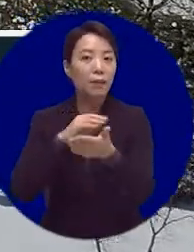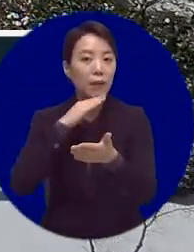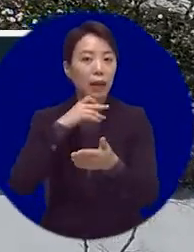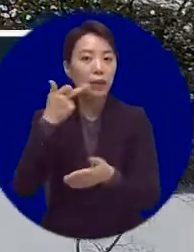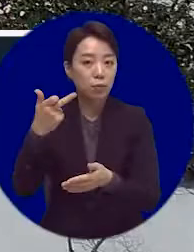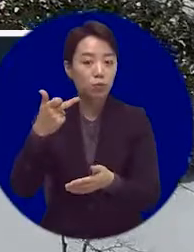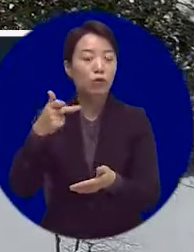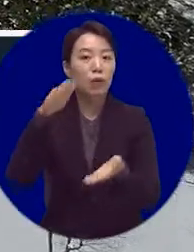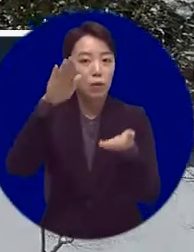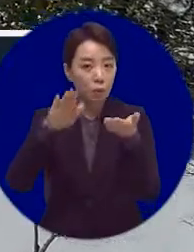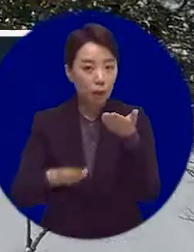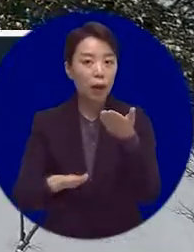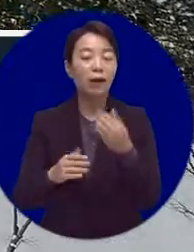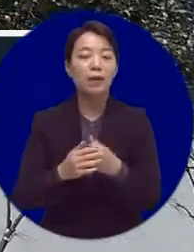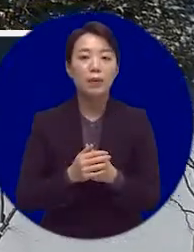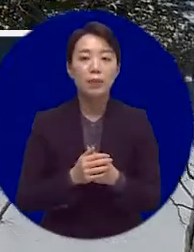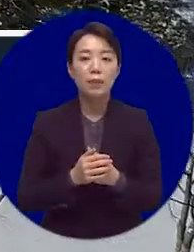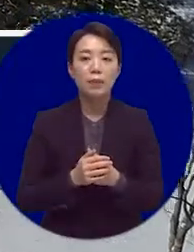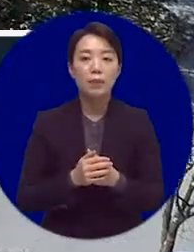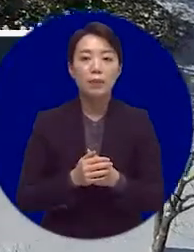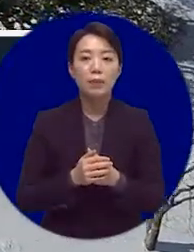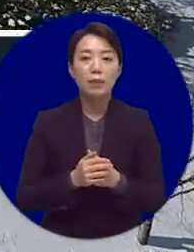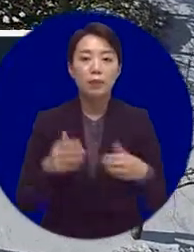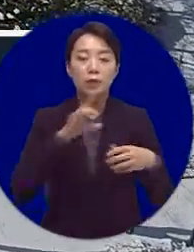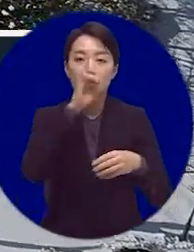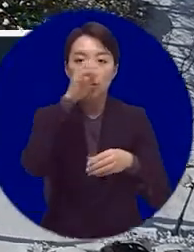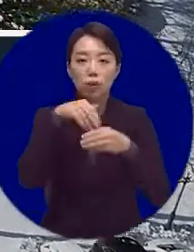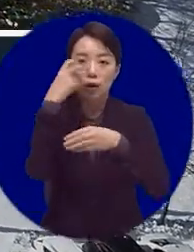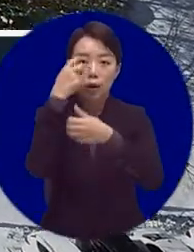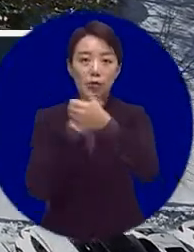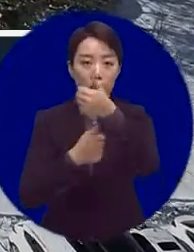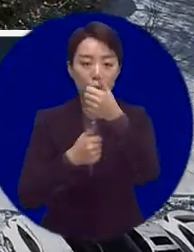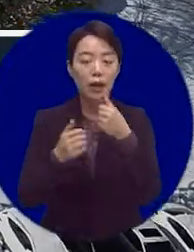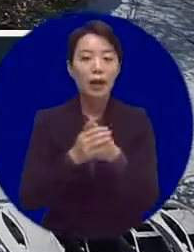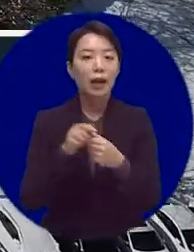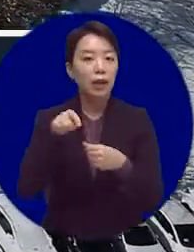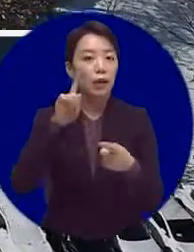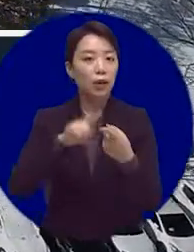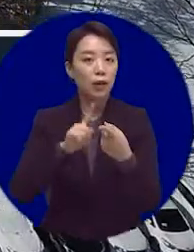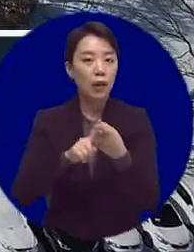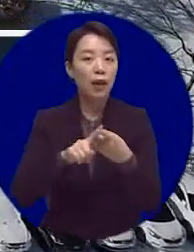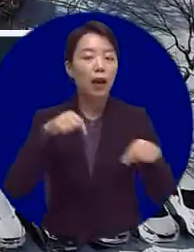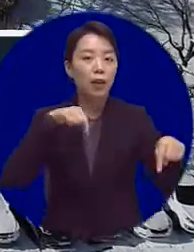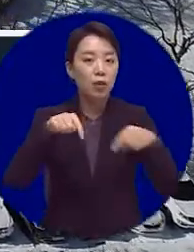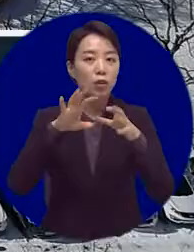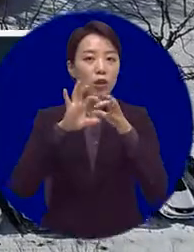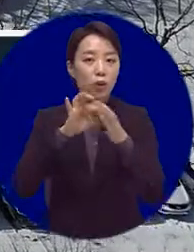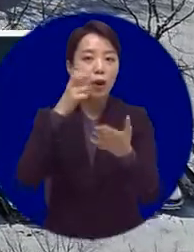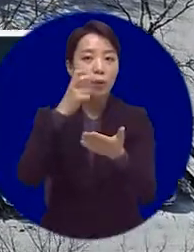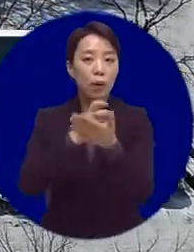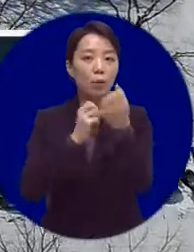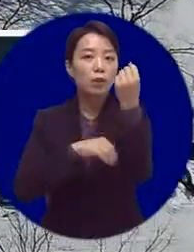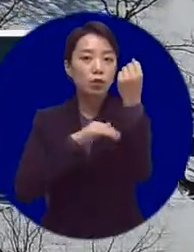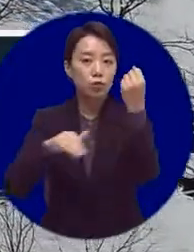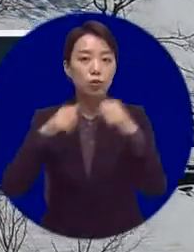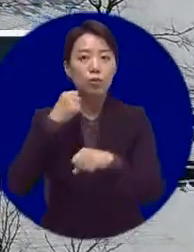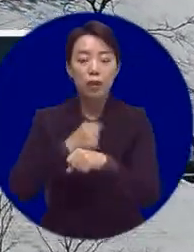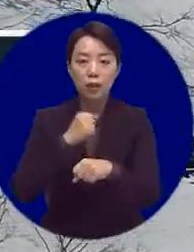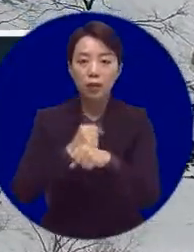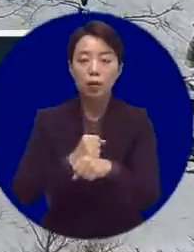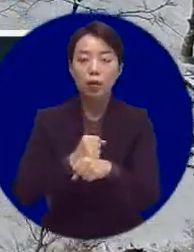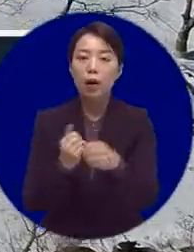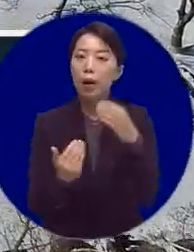연령이 만 16세로 각각 하향됨에 따라 중앙선거관리위원회가 이에 대한 정치관계법 운영 기준을